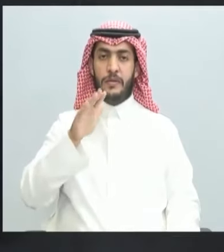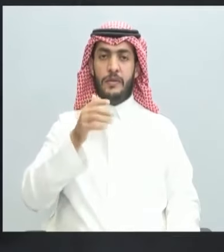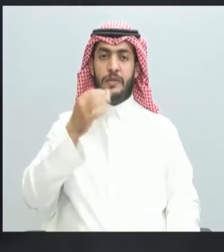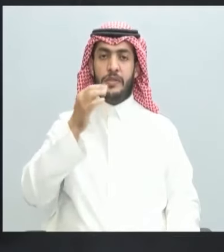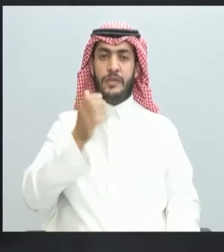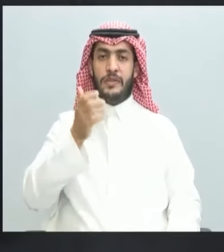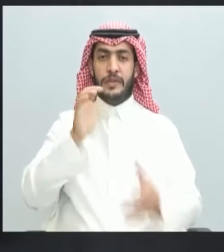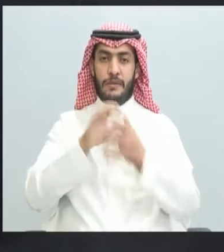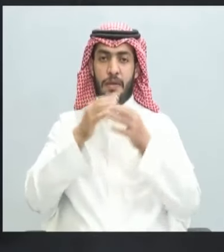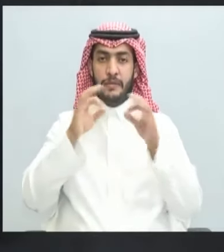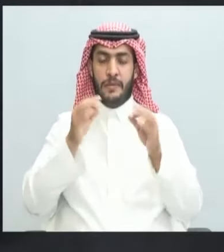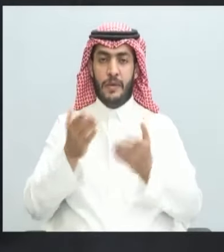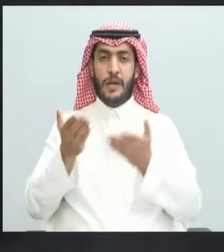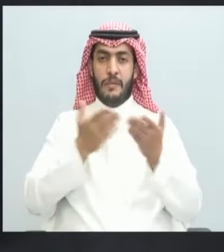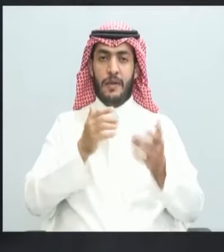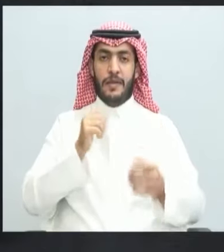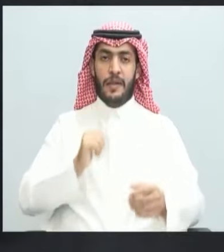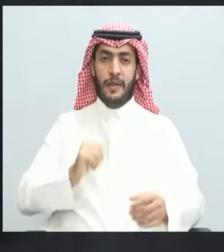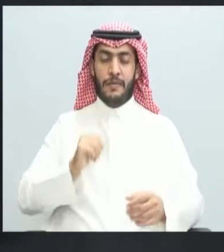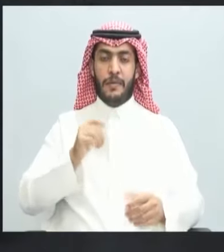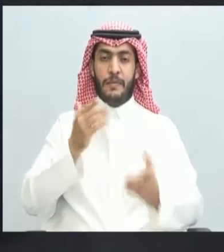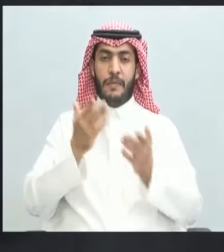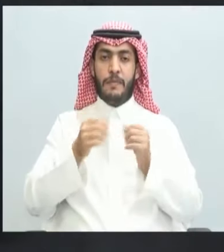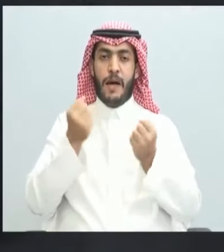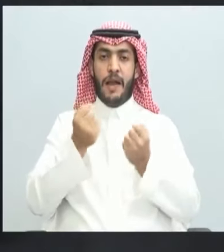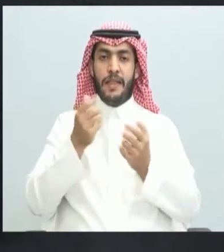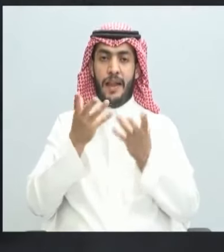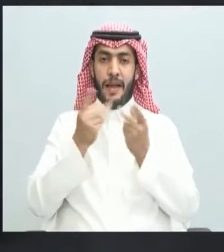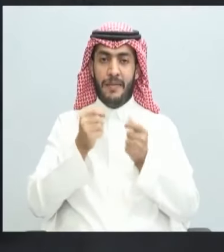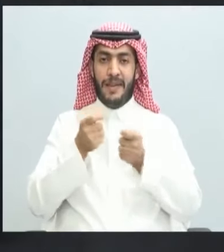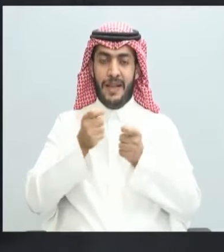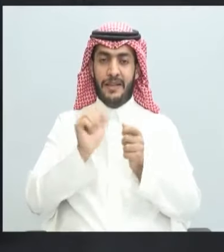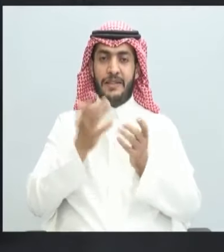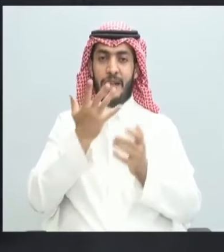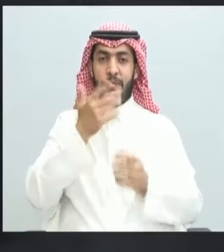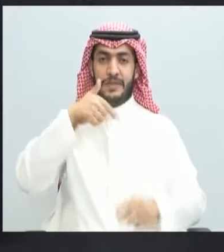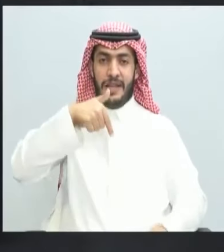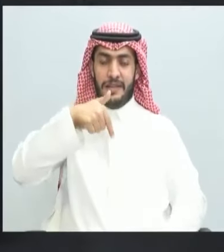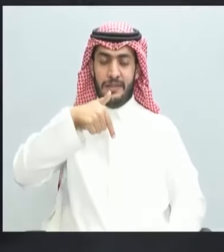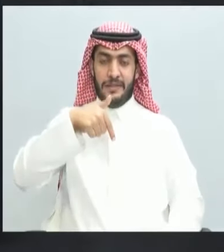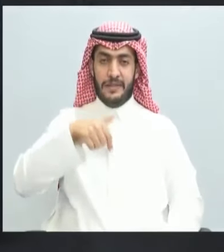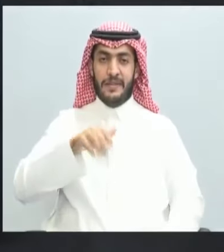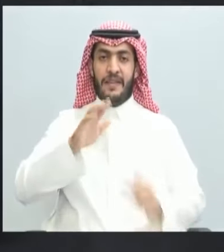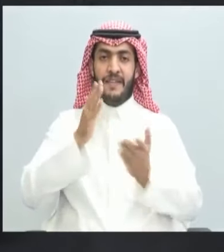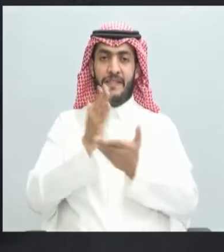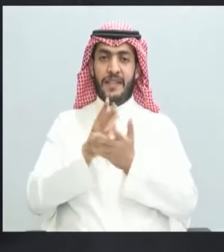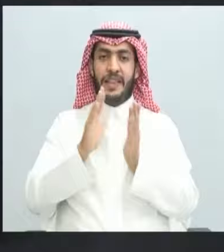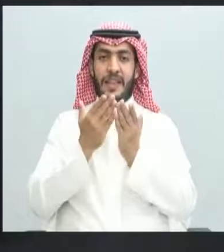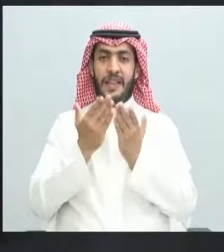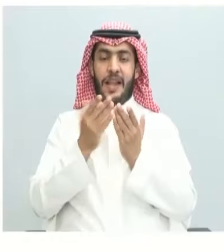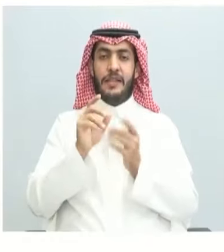وصحبه اجمعين ارحب بكم طلابي الاعزاء في مادتنا المهارات الرقميه للصف الخامس والسادس الابتدائي للفصل